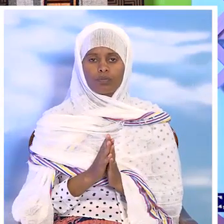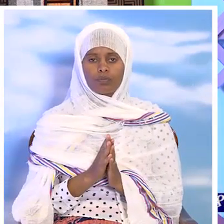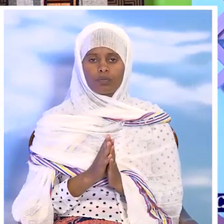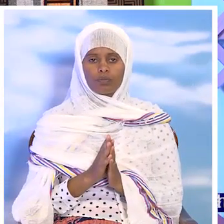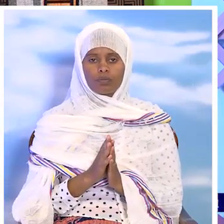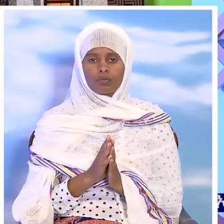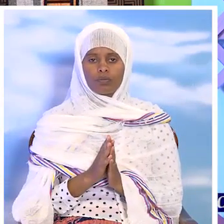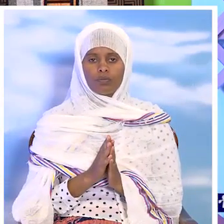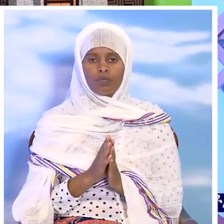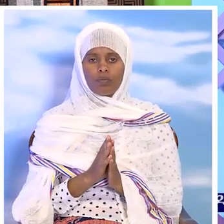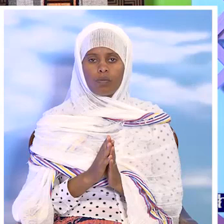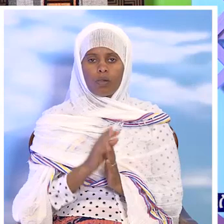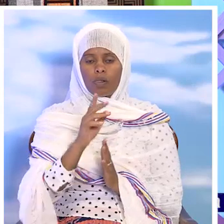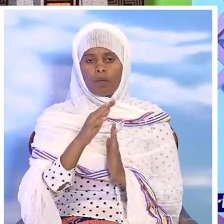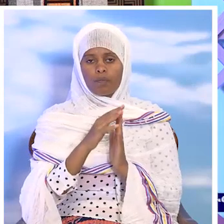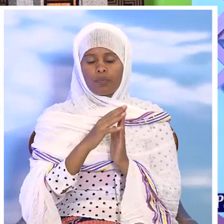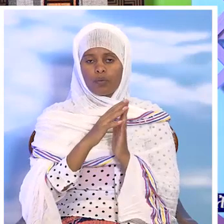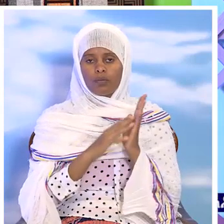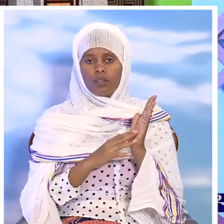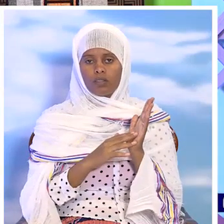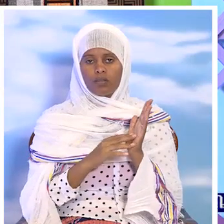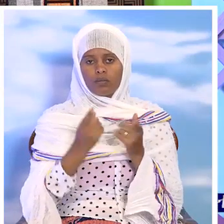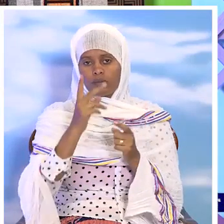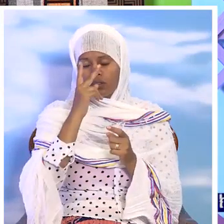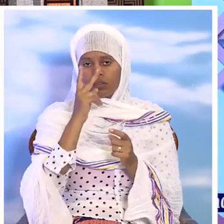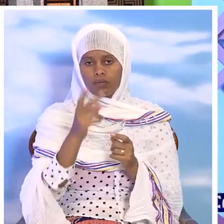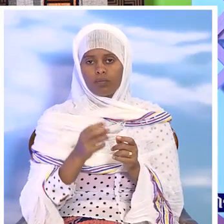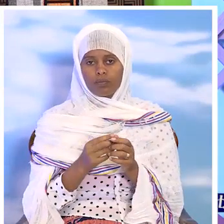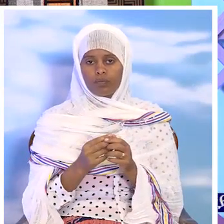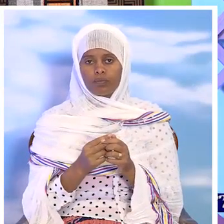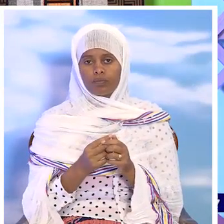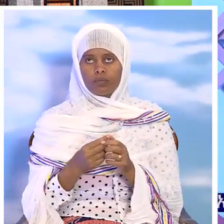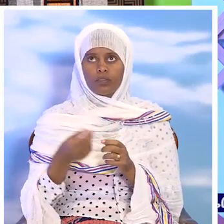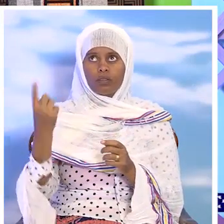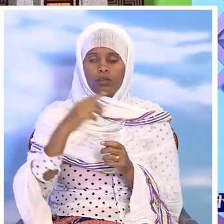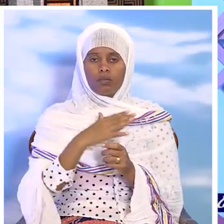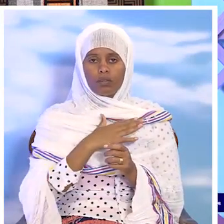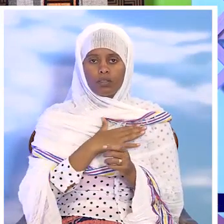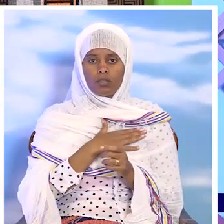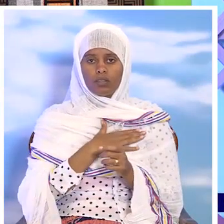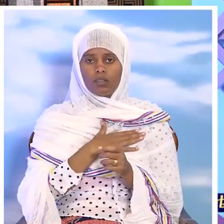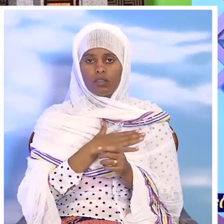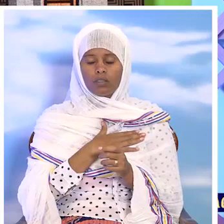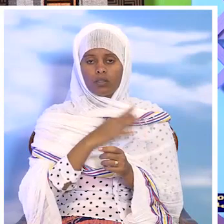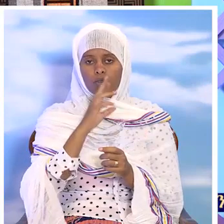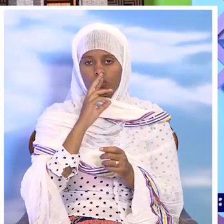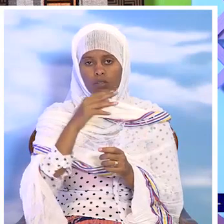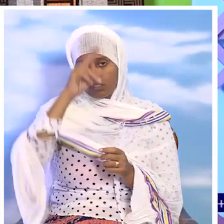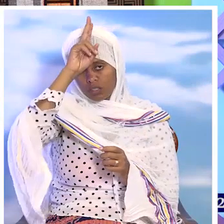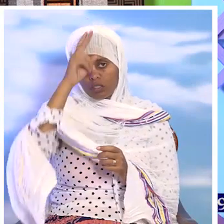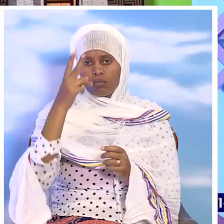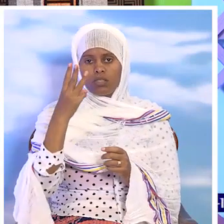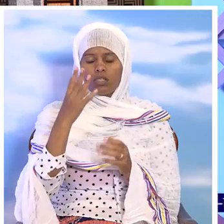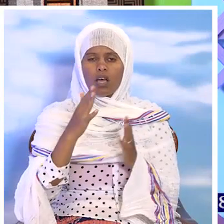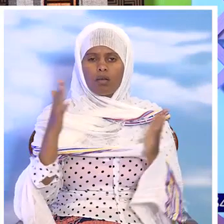እቲ ወንጀሉ እቲ ምዕራፉ እንድሕር ምልስ ኢልና ኣንቢብናያ እንታይ ብል ጎይታ የሱስ ክርስቶስ 440 ሌትን ክፀቦም ከሎ ዲያብሎስ ብሰለስተ